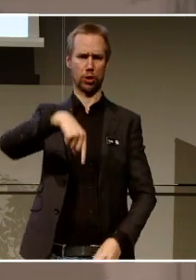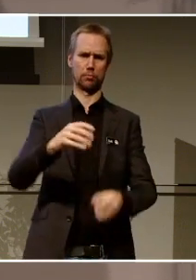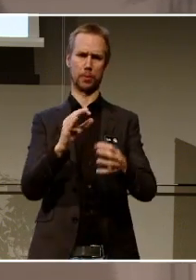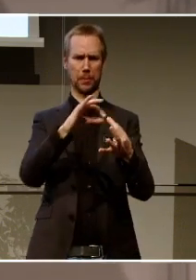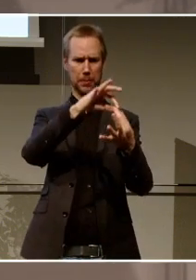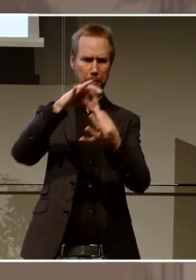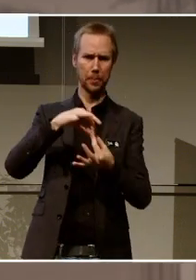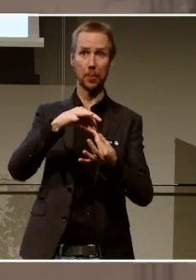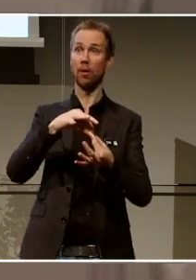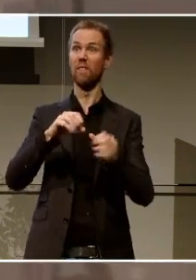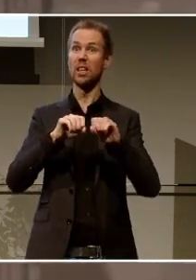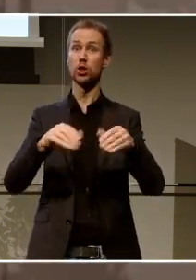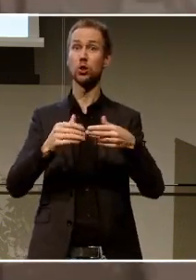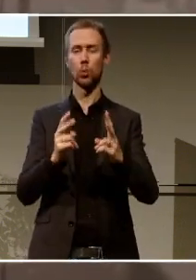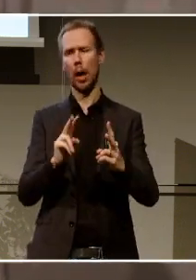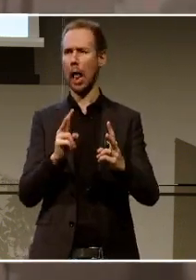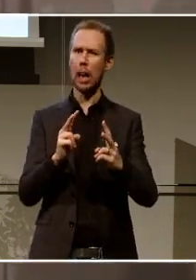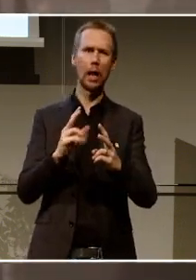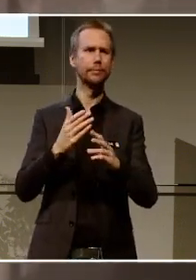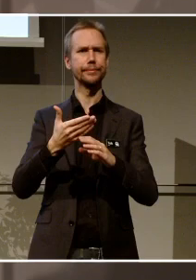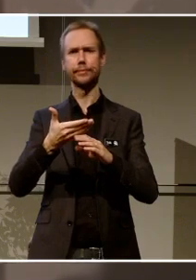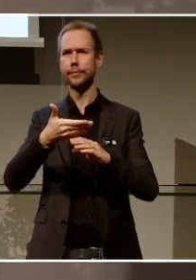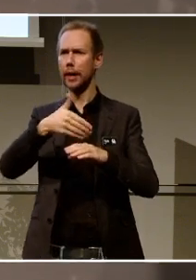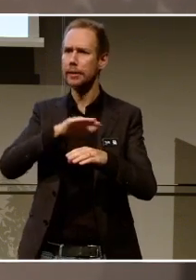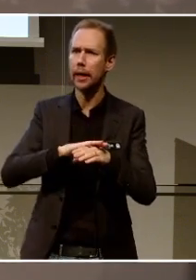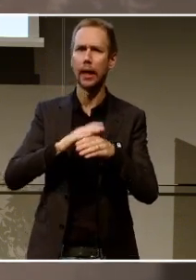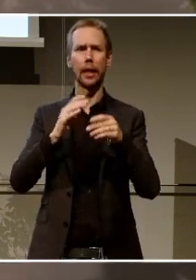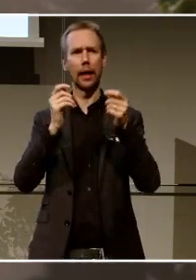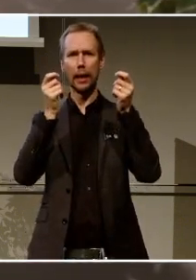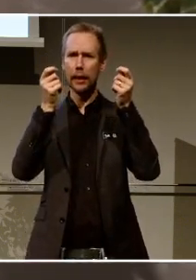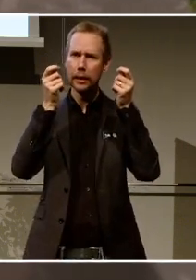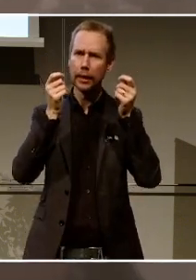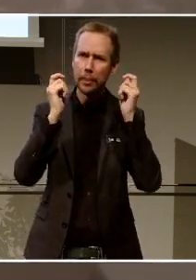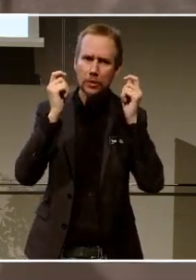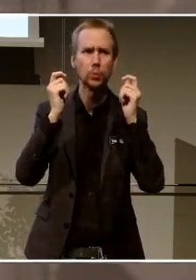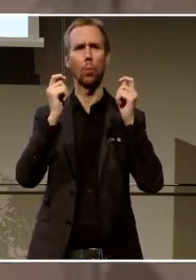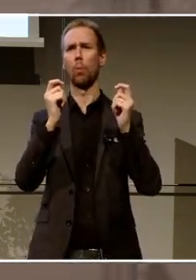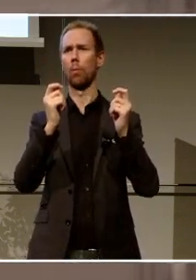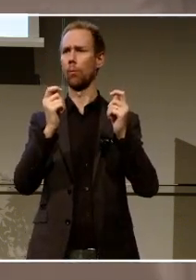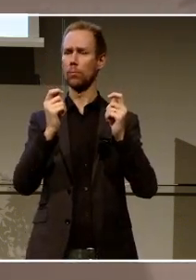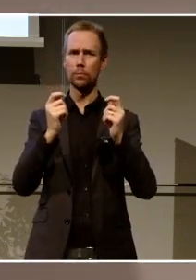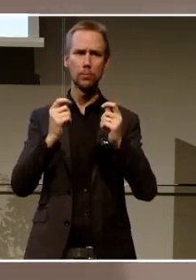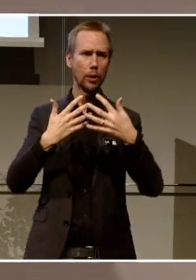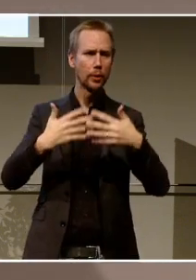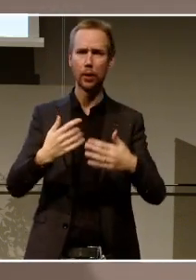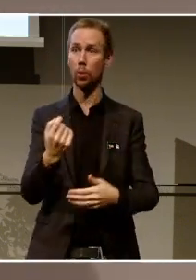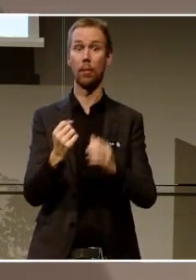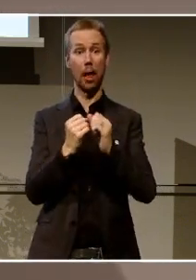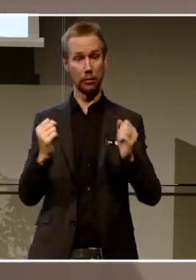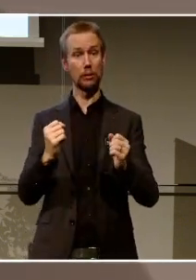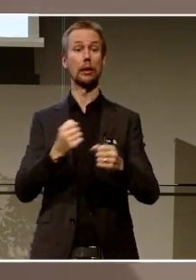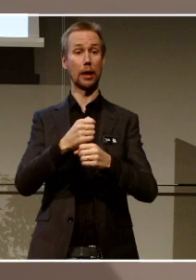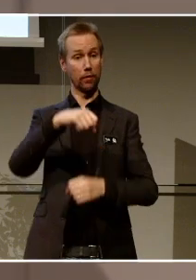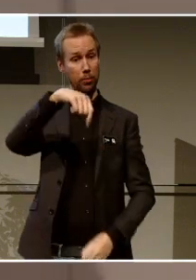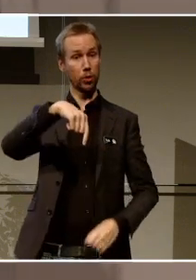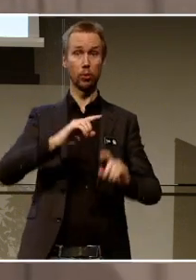Eller så har vi en avancerad espressomaskin eller något annat hemma i köket. Men kaffebryggan som en utveckling av att det fanns